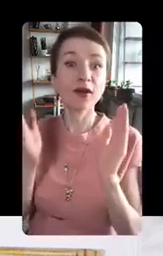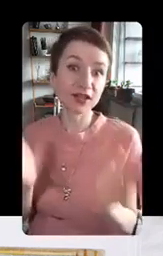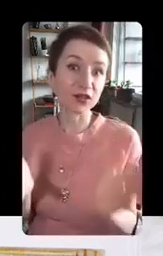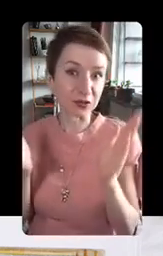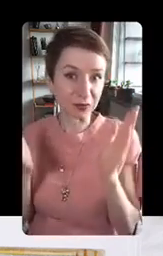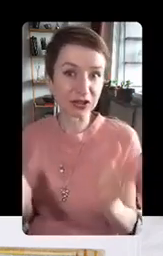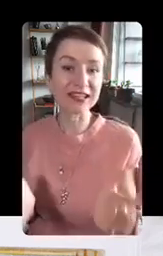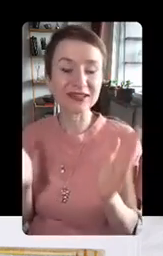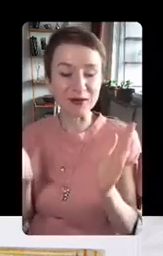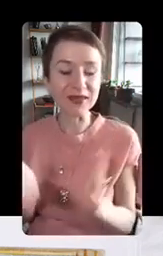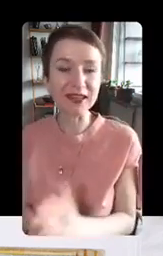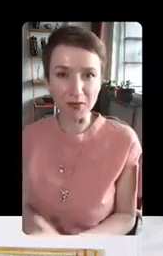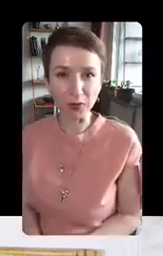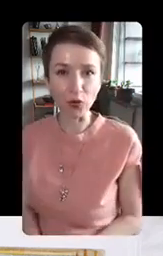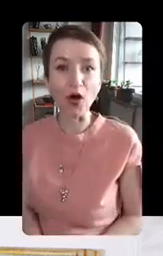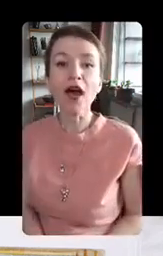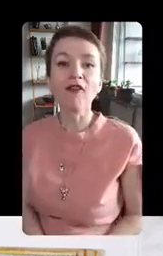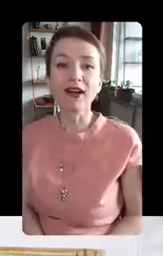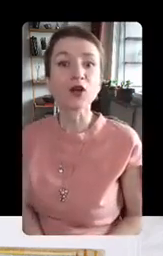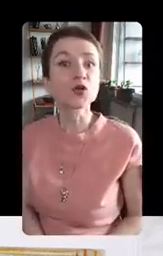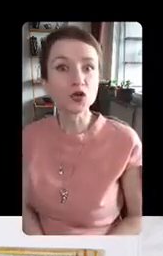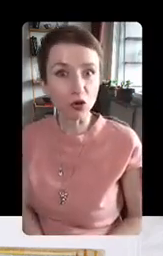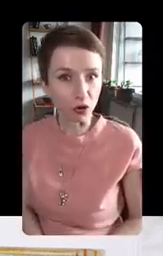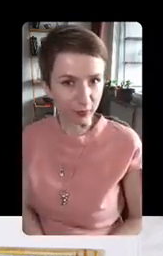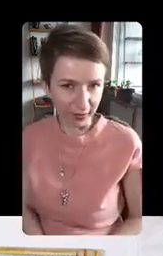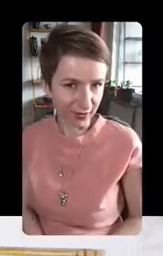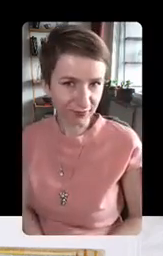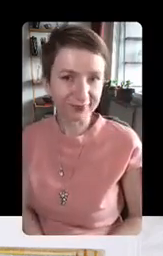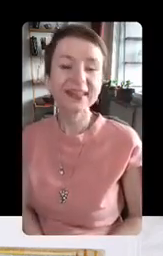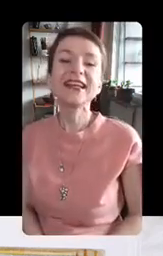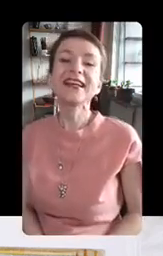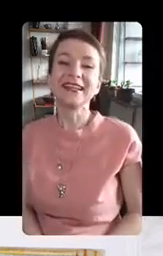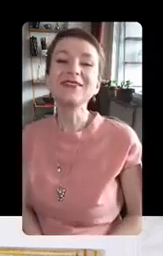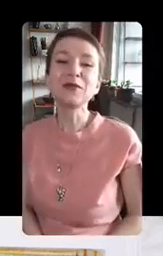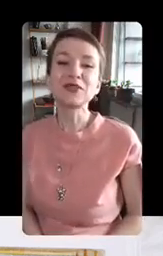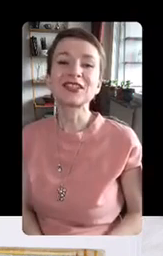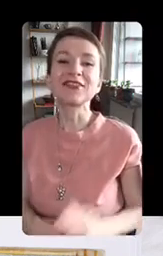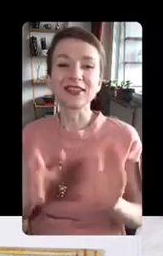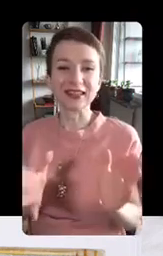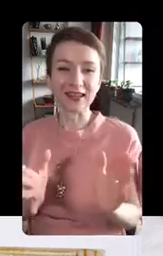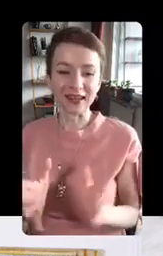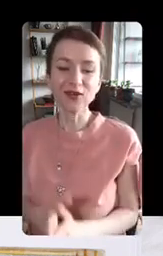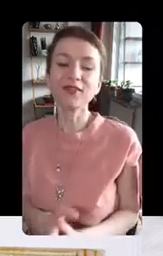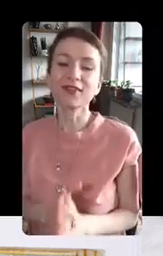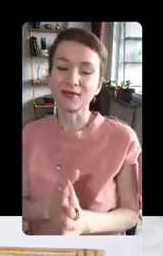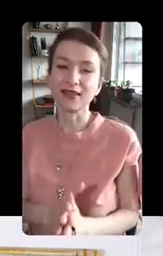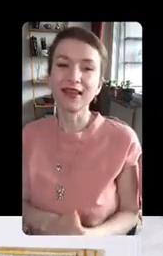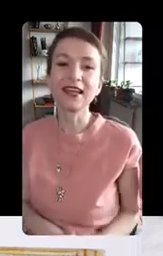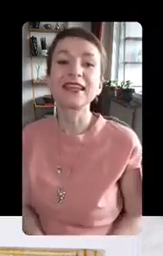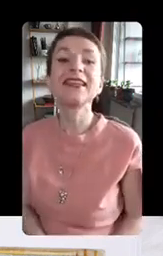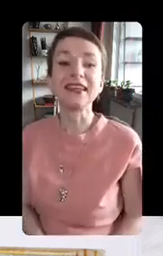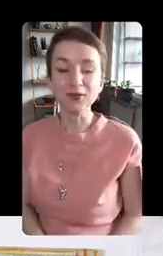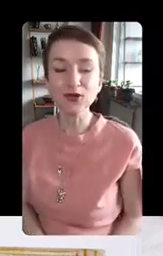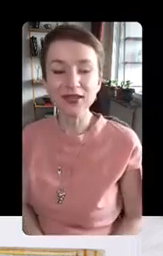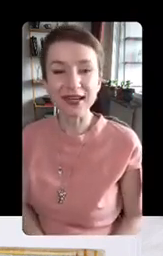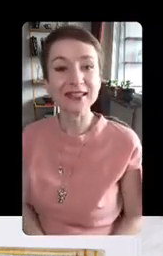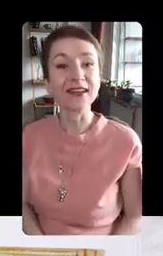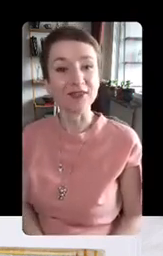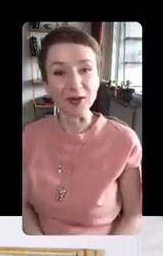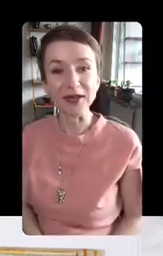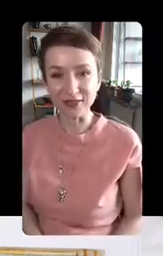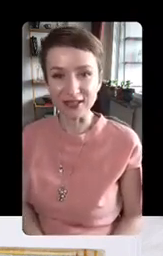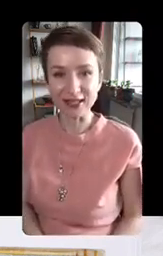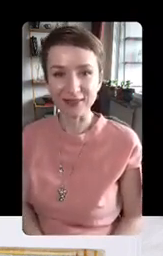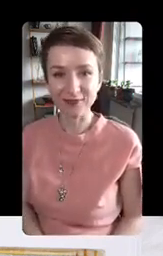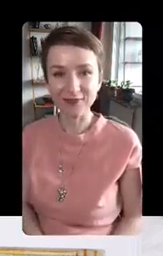менталитета, пожалуйста, пишите либо мне напрямую в аккаунт Stockholmmania, либо пишите в этот аккаунт в комментариях, и я буду